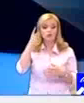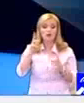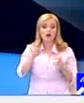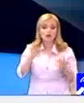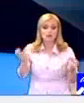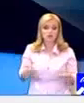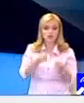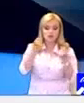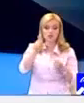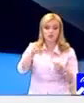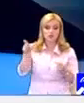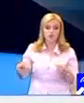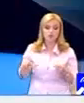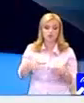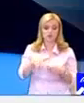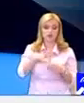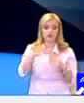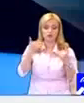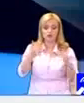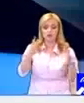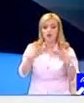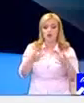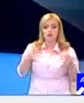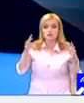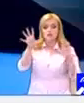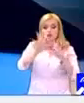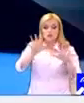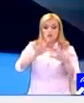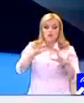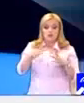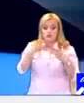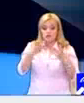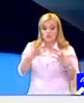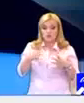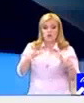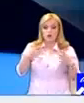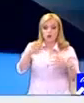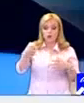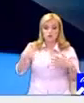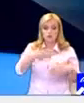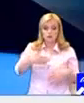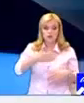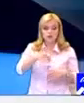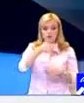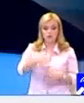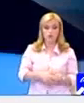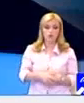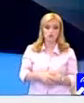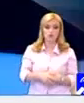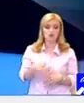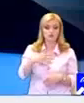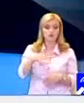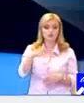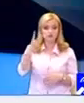îngropați de cenușa care a acoperit sate întregi. Au murit cel puțin 25 de oameni și câteva sute sunt răniți sau dispăruți. Se aud